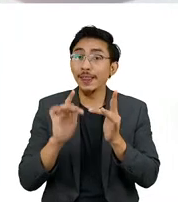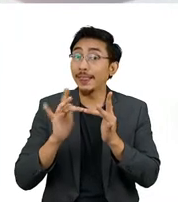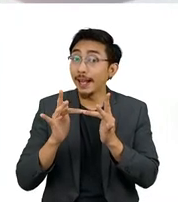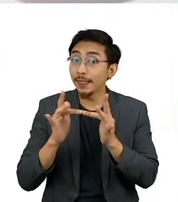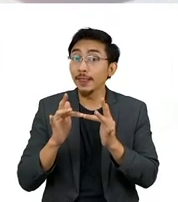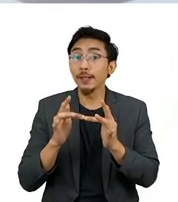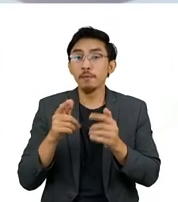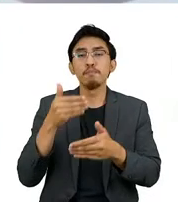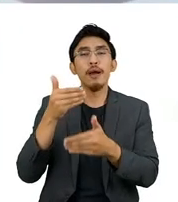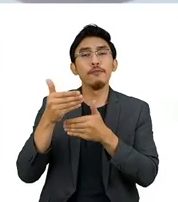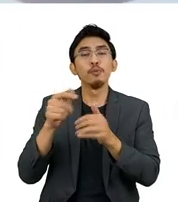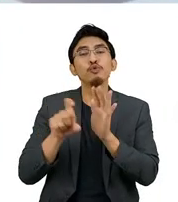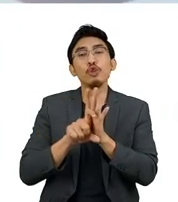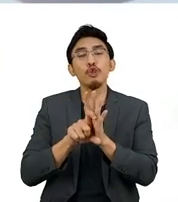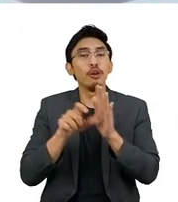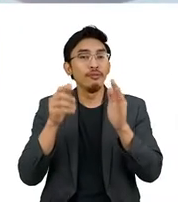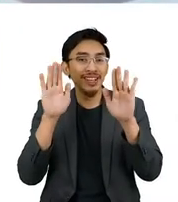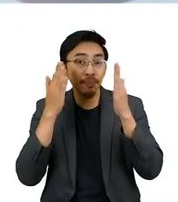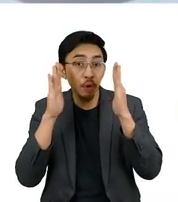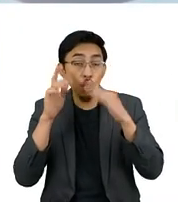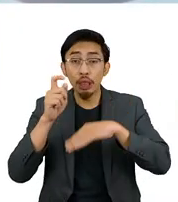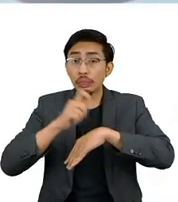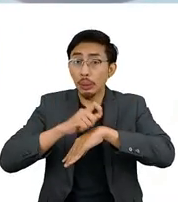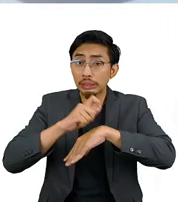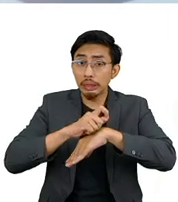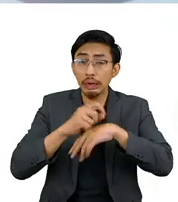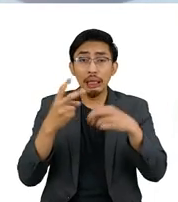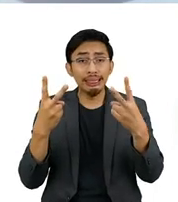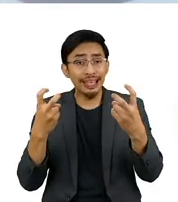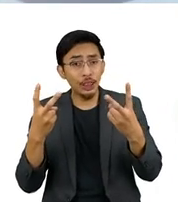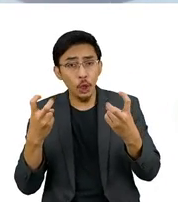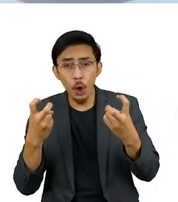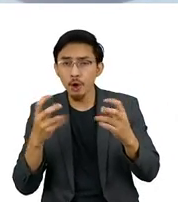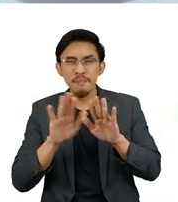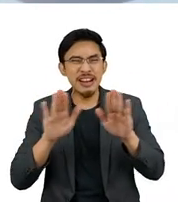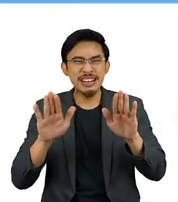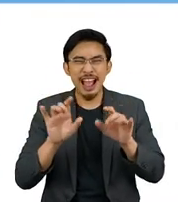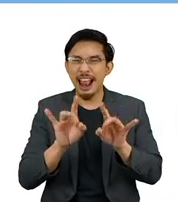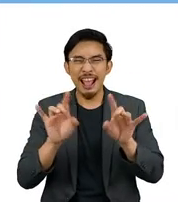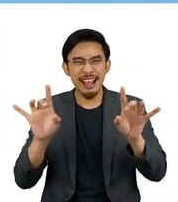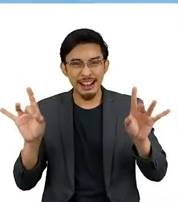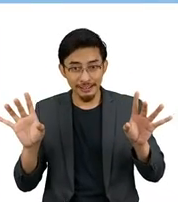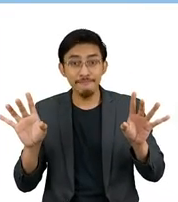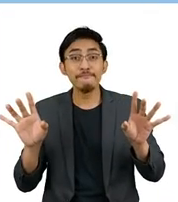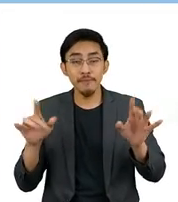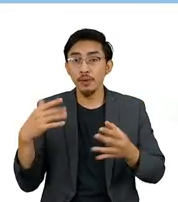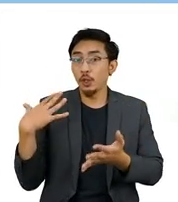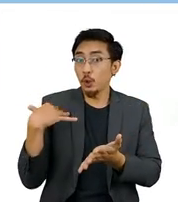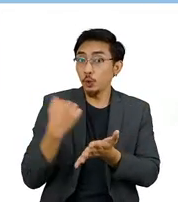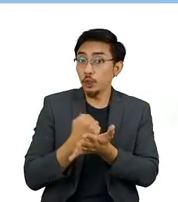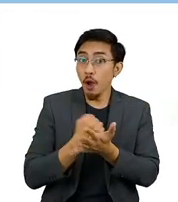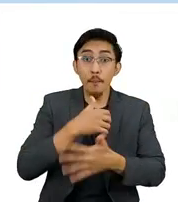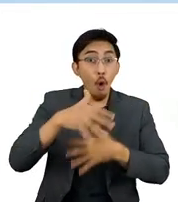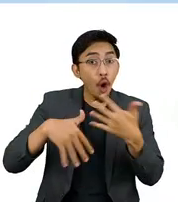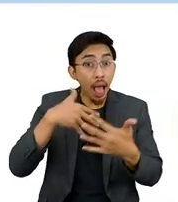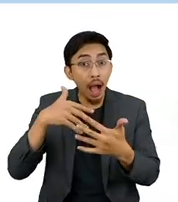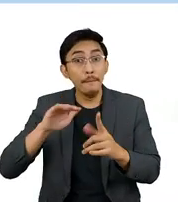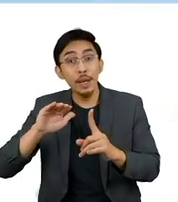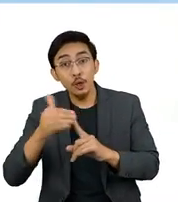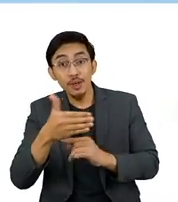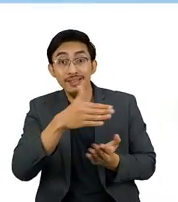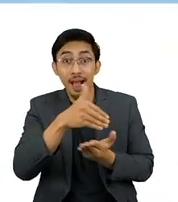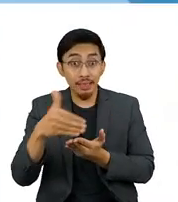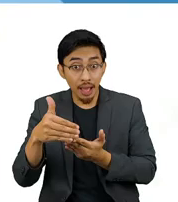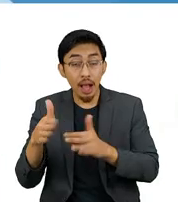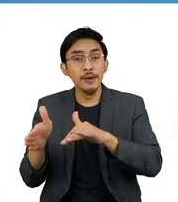platform digital seperti Facebook Twitter tiktok dan media sosial lainnya selain bertanggungjawab mengelola dan melindungi